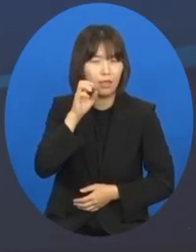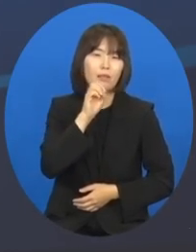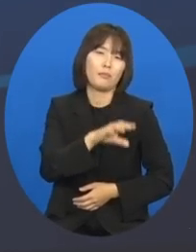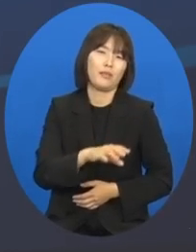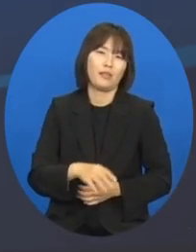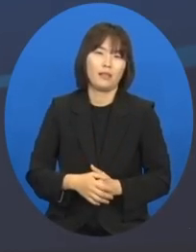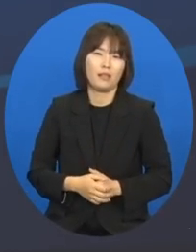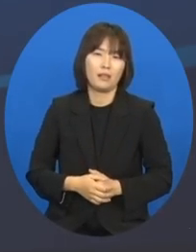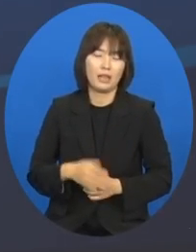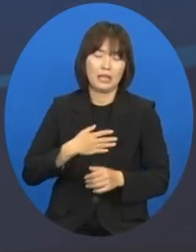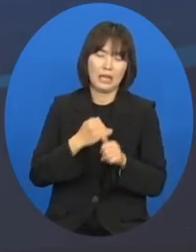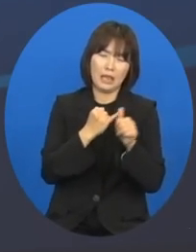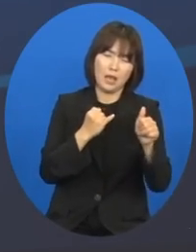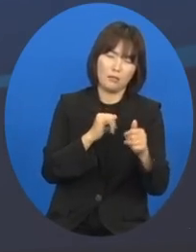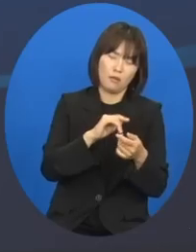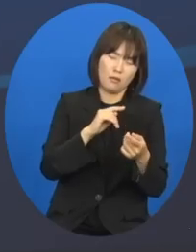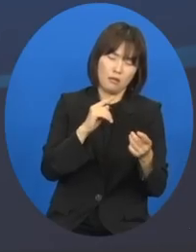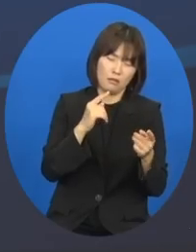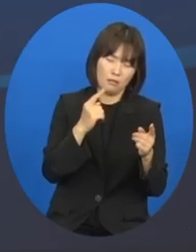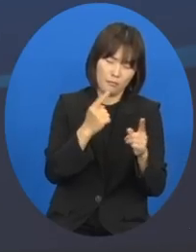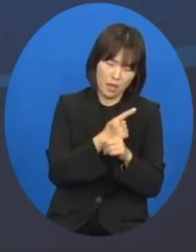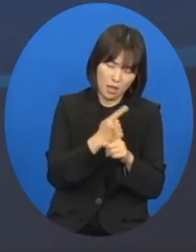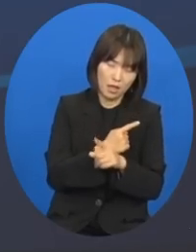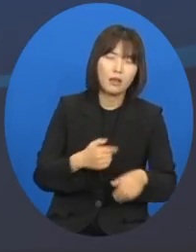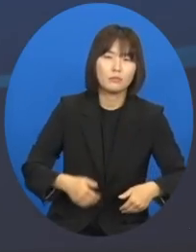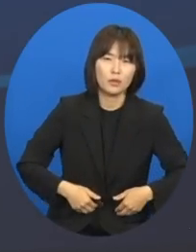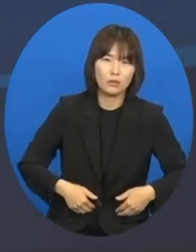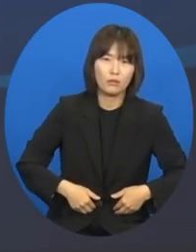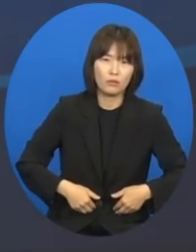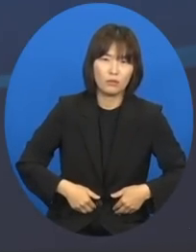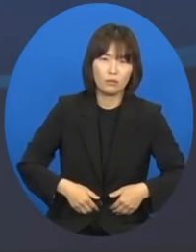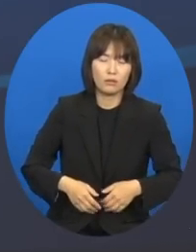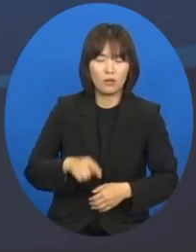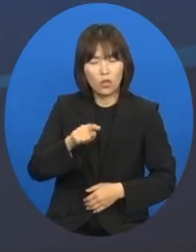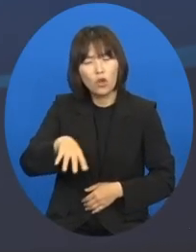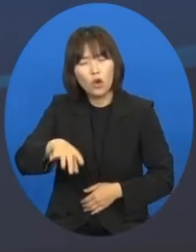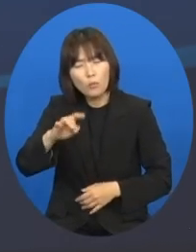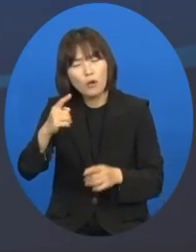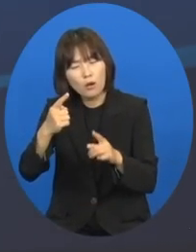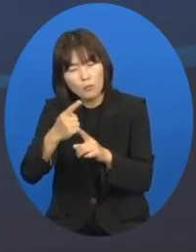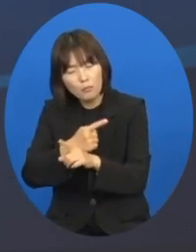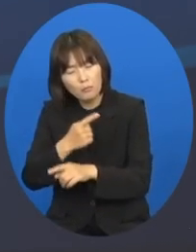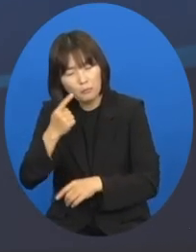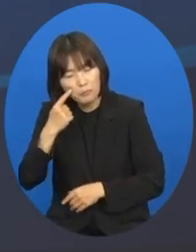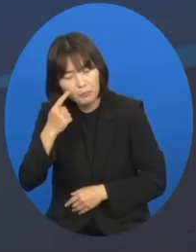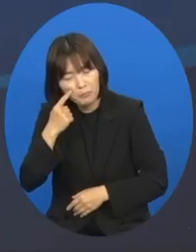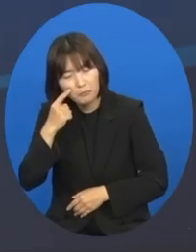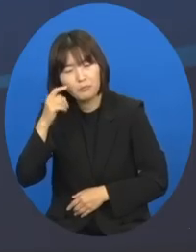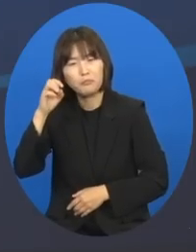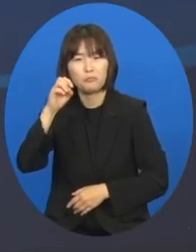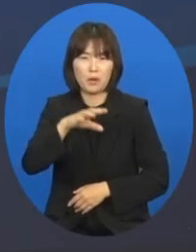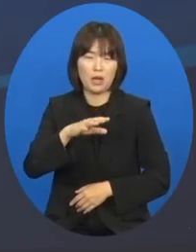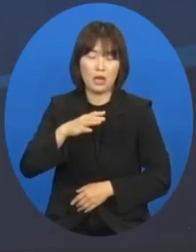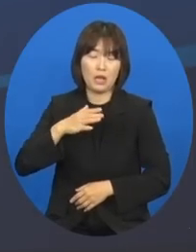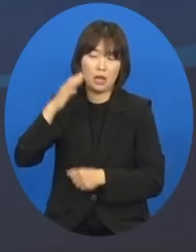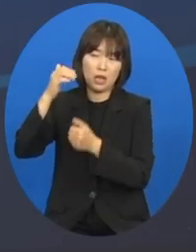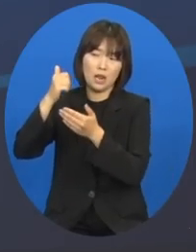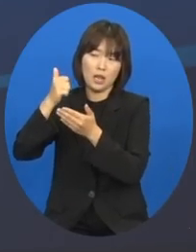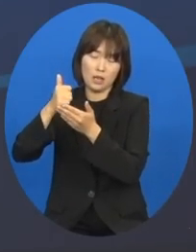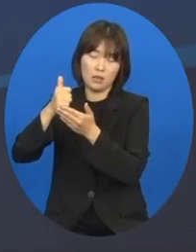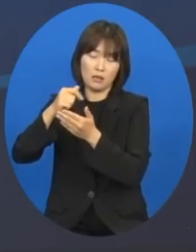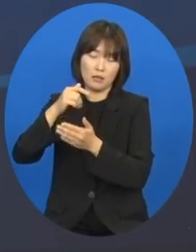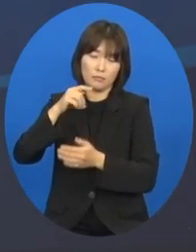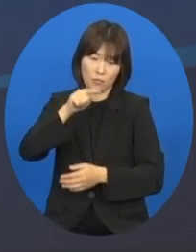제 남편이 변해야 됩니다 제 아내가 변해야 됩니다 너가 먼저 변하면 안 되겠니 내가 너를 사랑한 것처럼